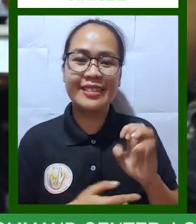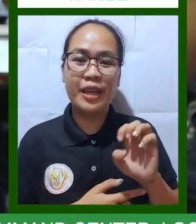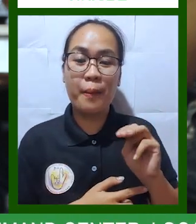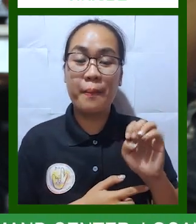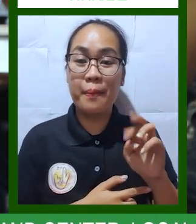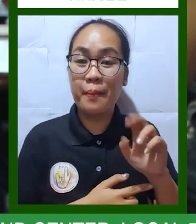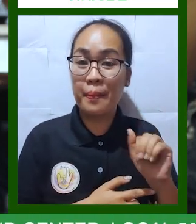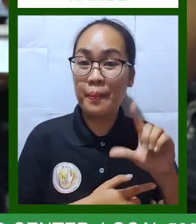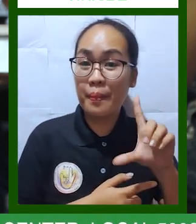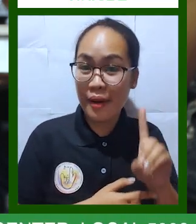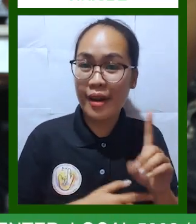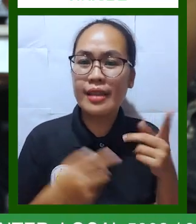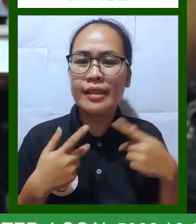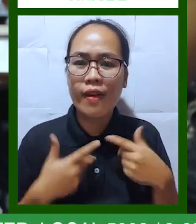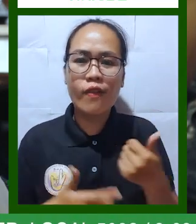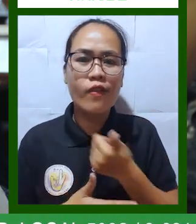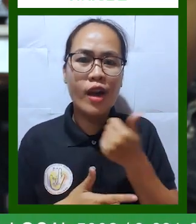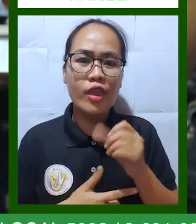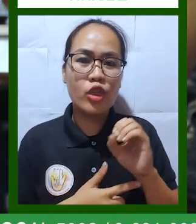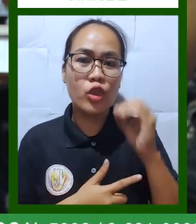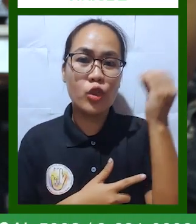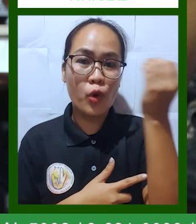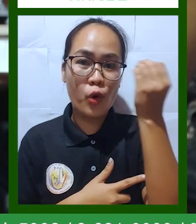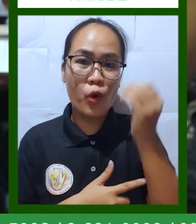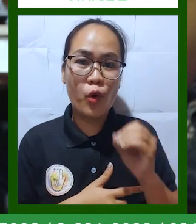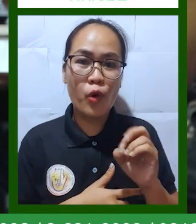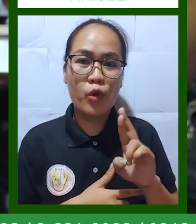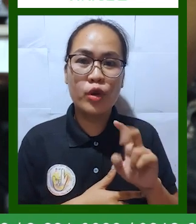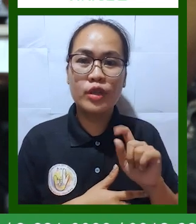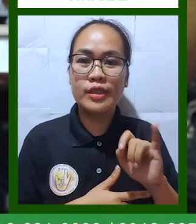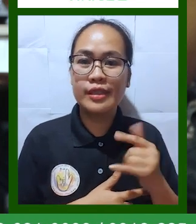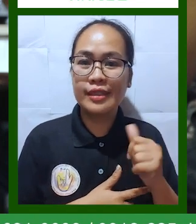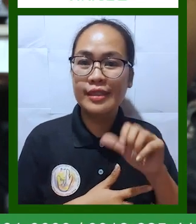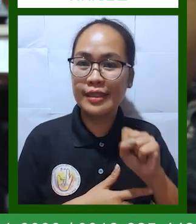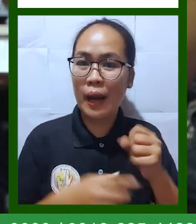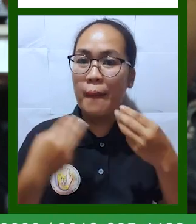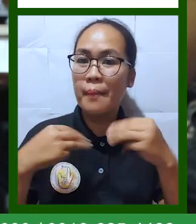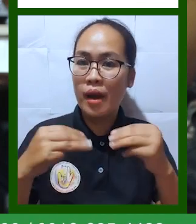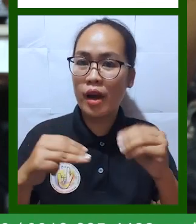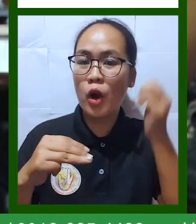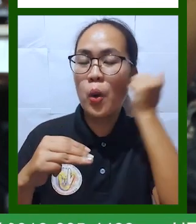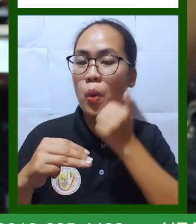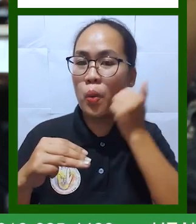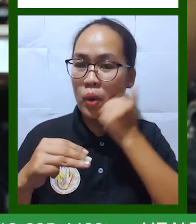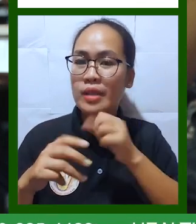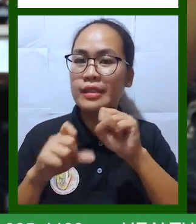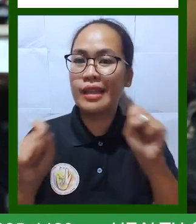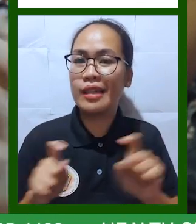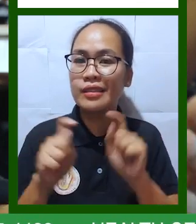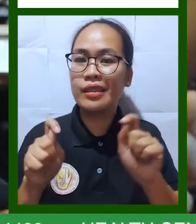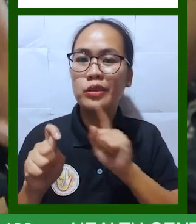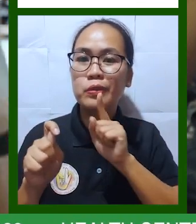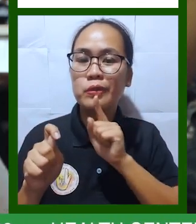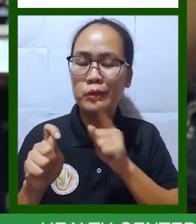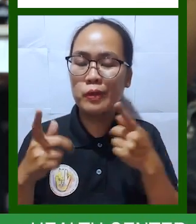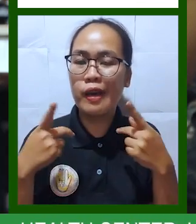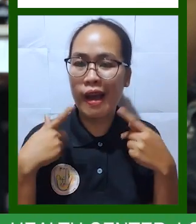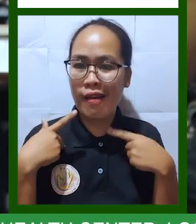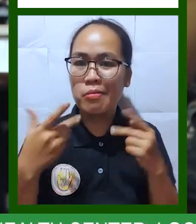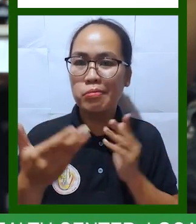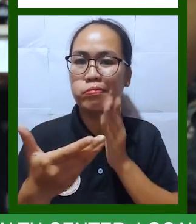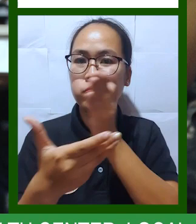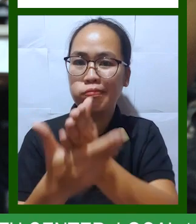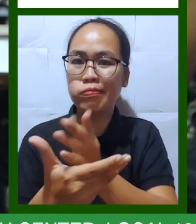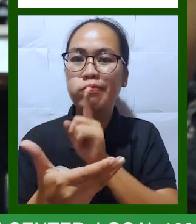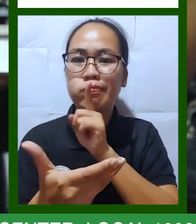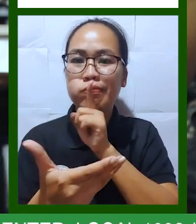Emerald Avenue. No? Andyan din ang ating Ortigas Market na every Saturday ay talagang naging destination